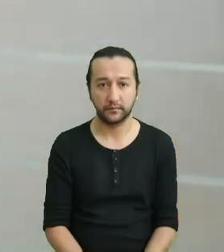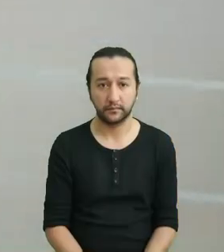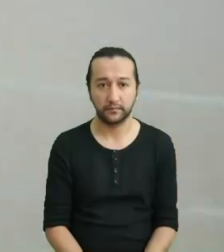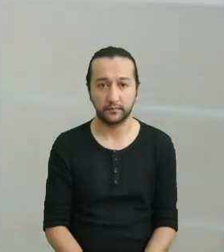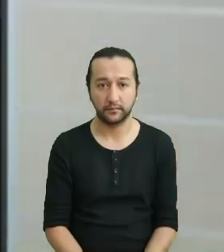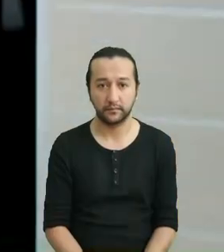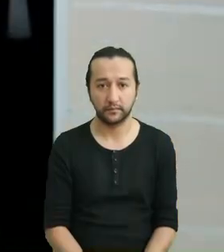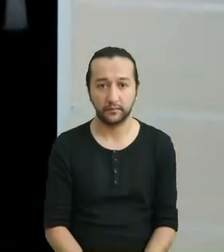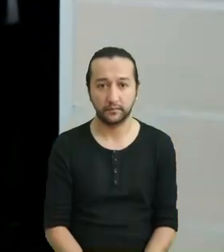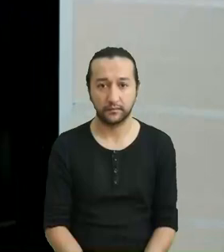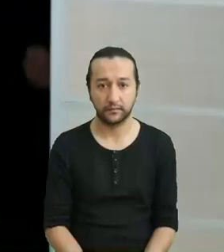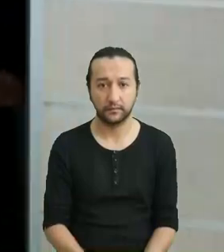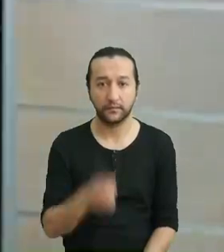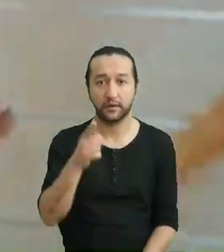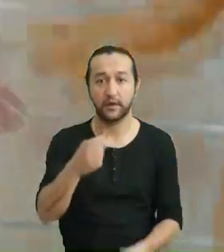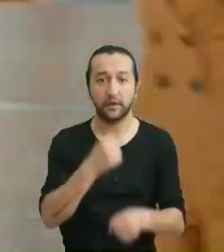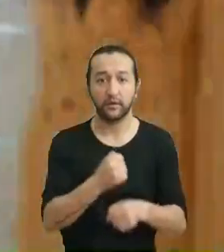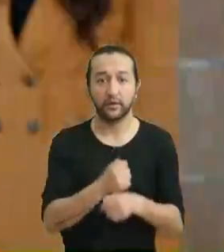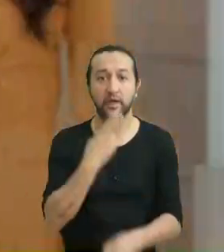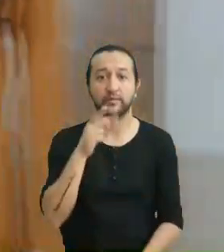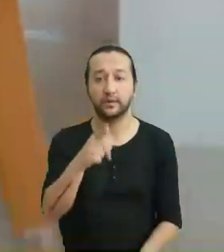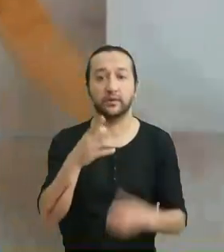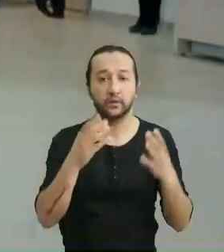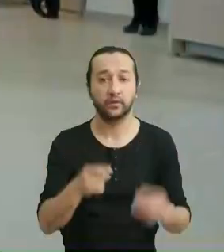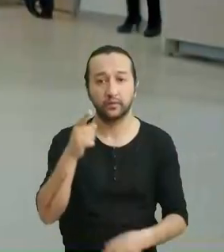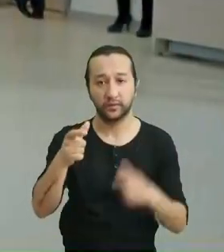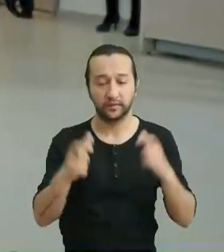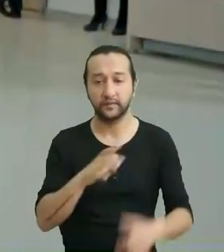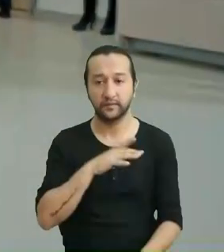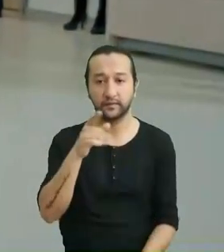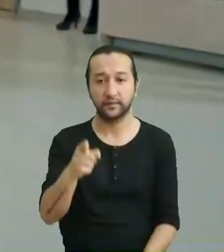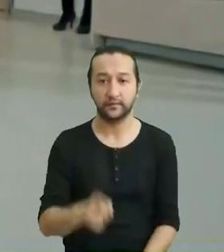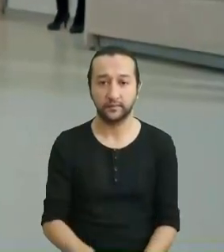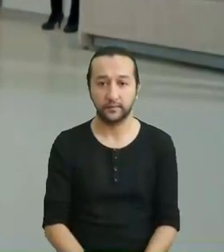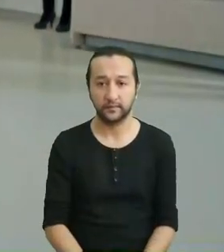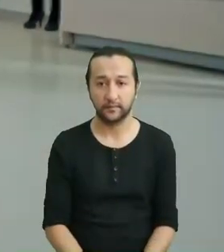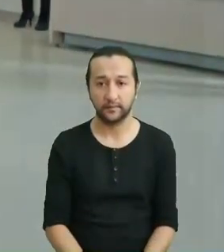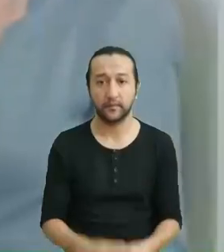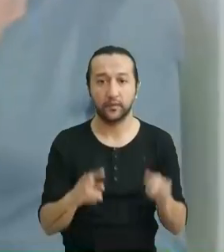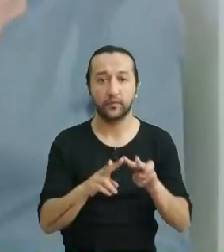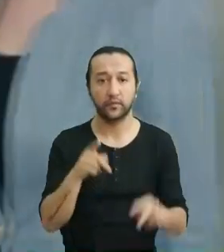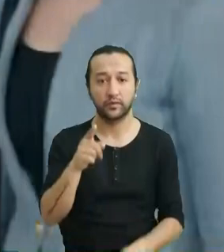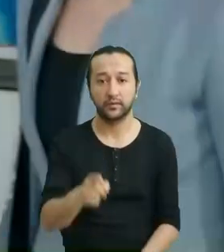Aysel önden çıktı. Ay Gökçe. Aysel abla. Ve Murat. Burada gel. Murat.